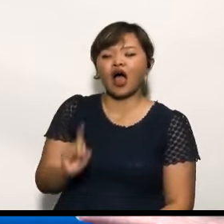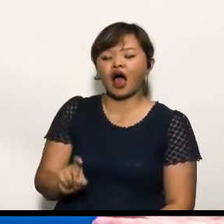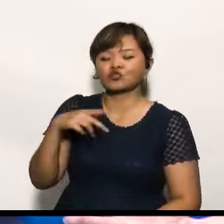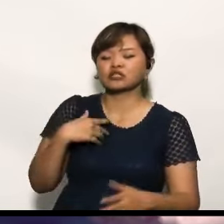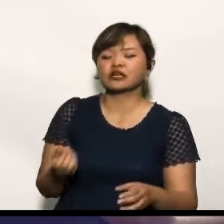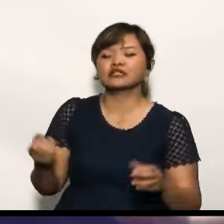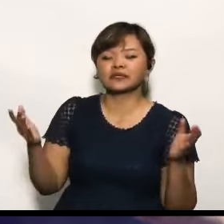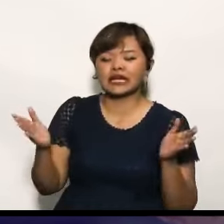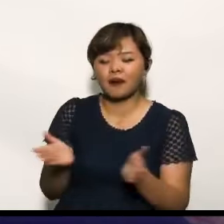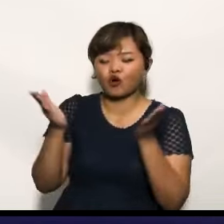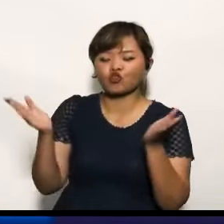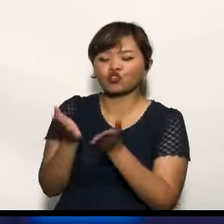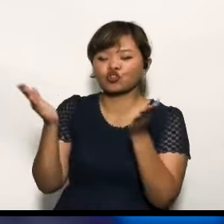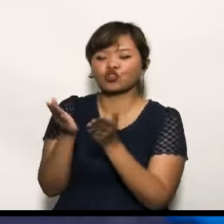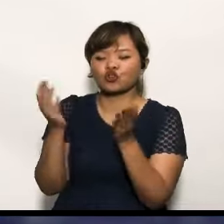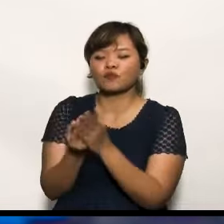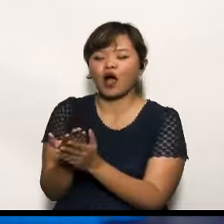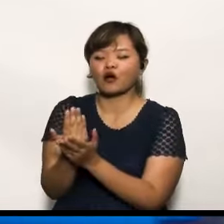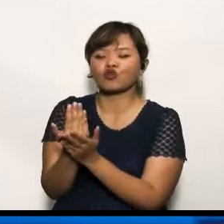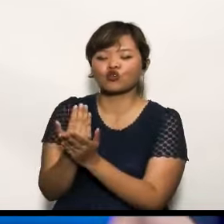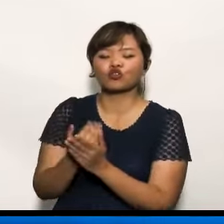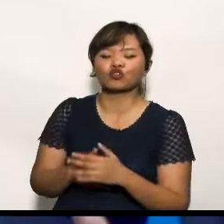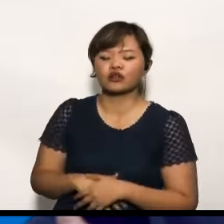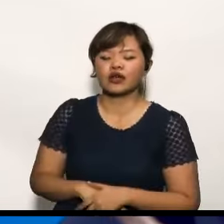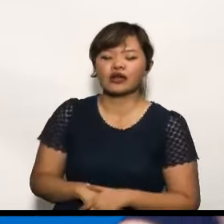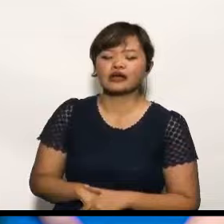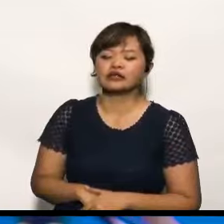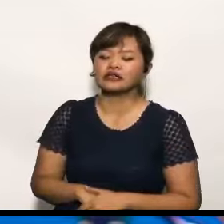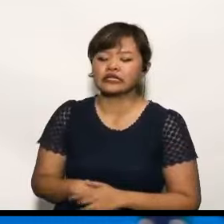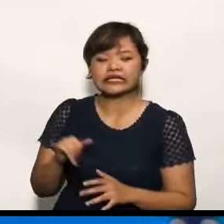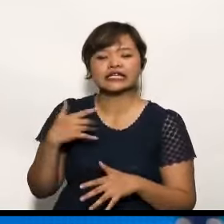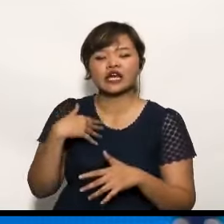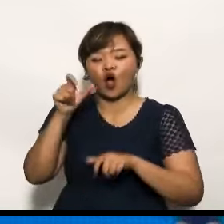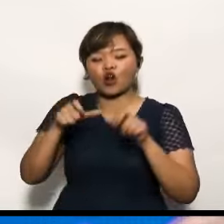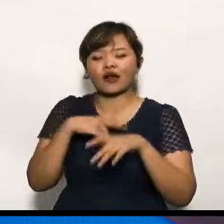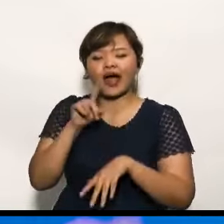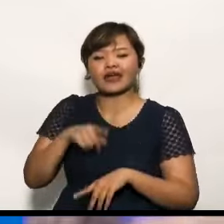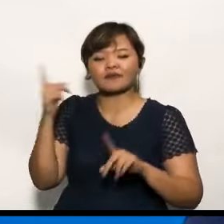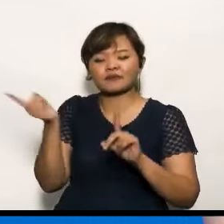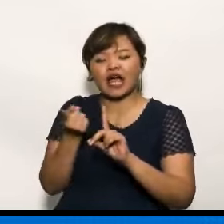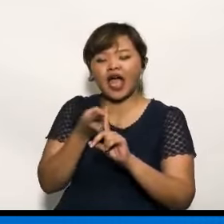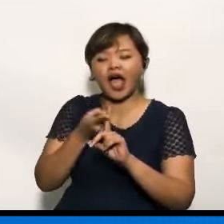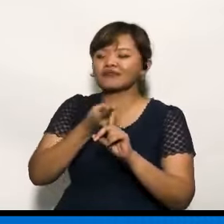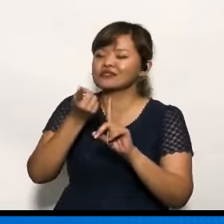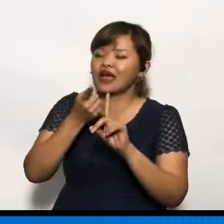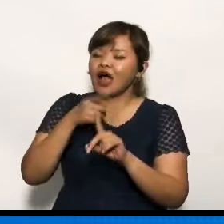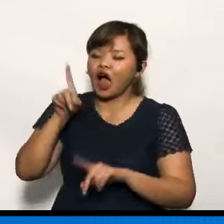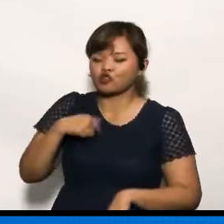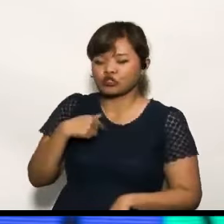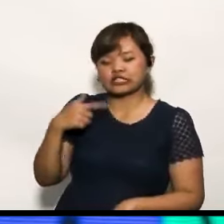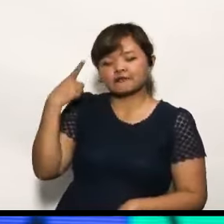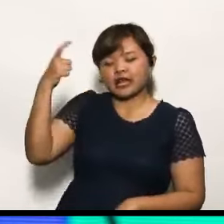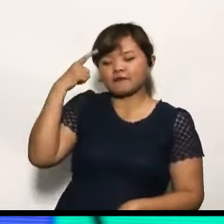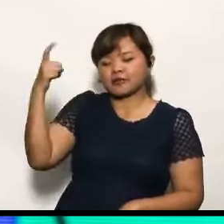dibangun. Amin. Seseorang yang gak bisa percaya sama Tuhan, kadang-kadang maksa-maksa percaya,